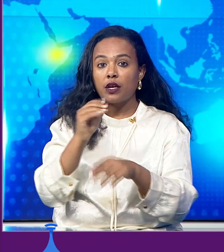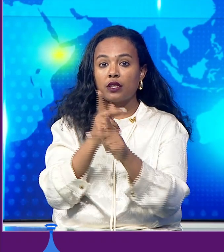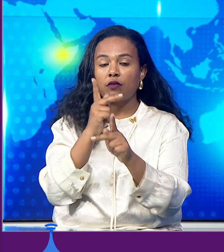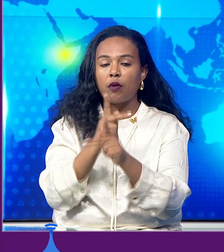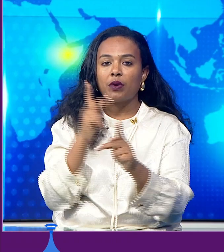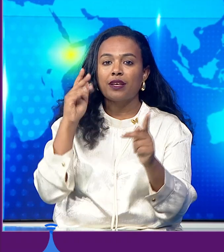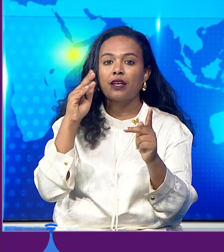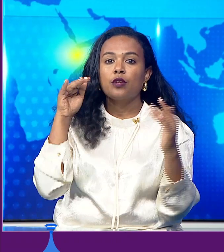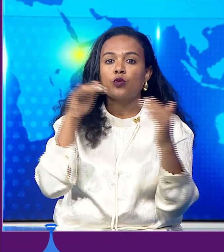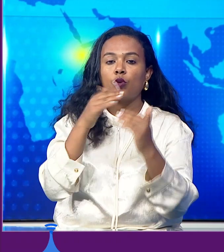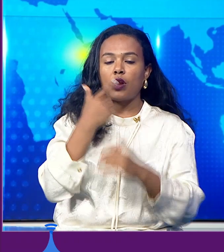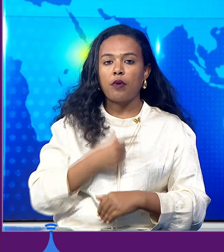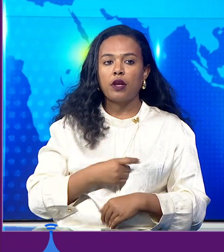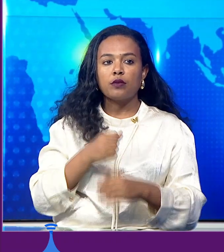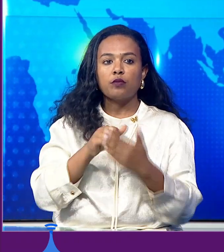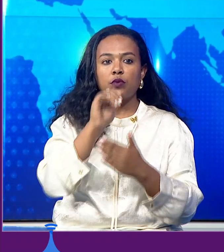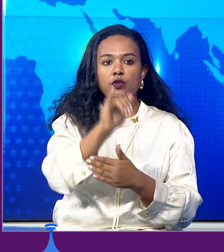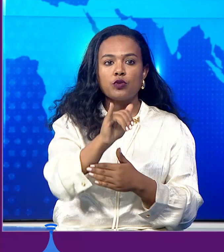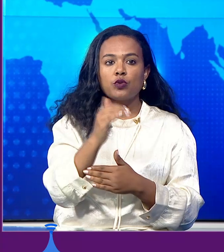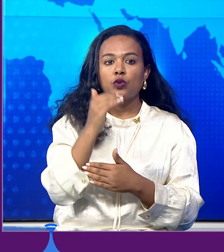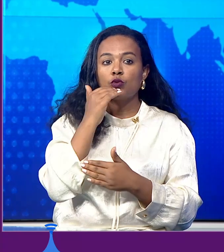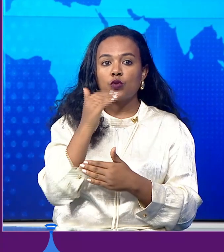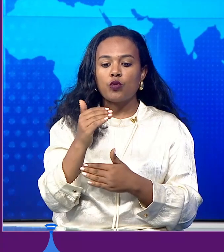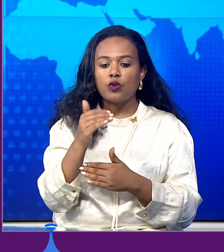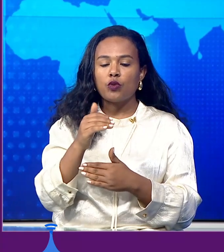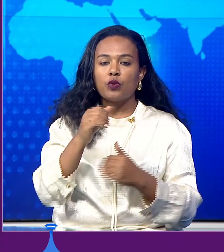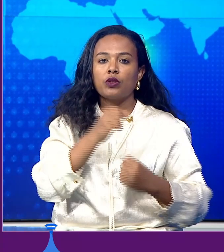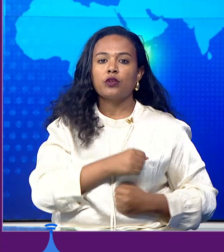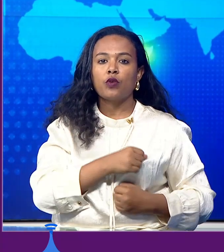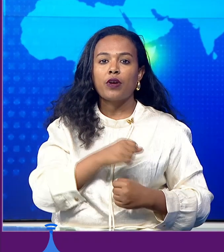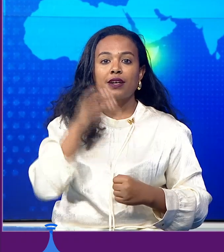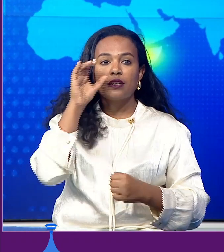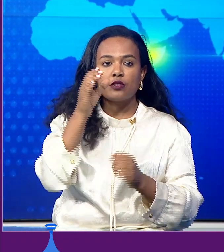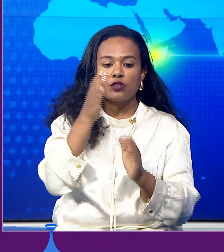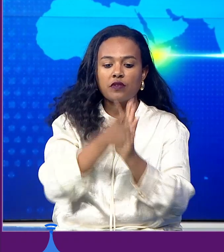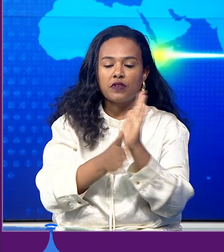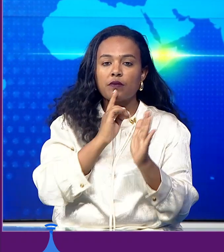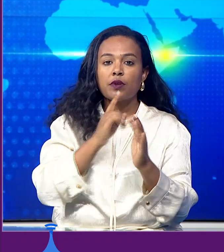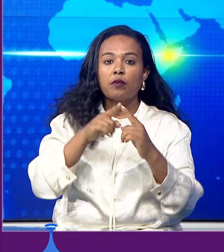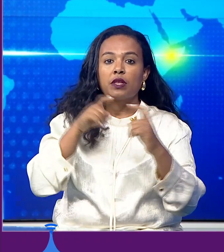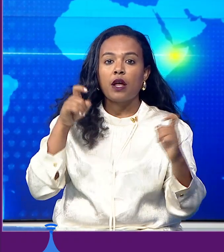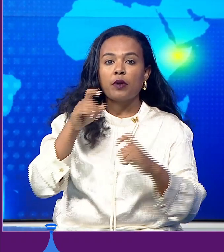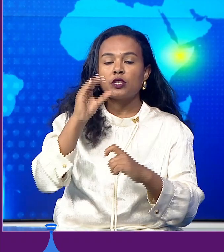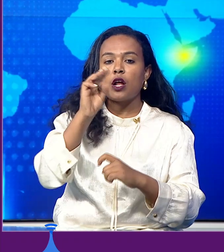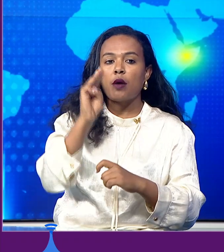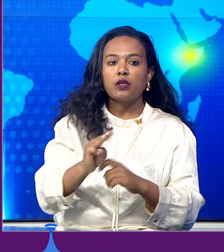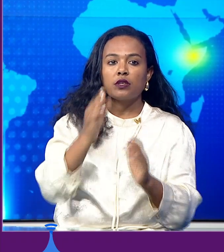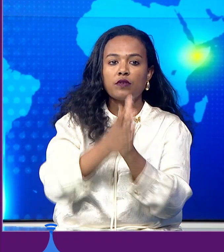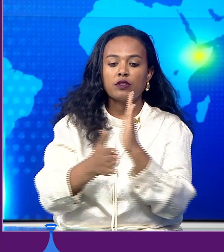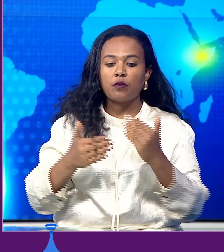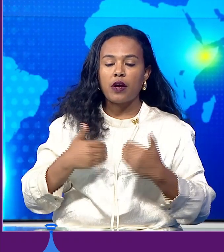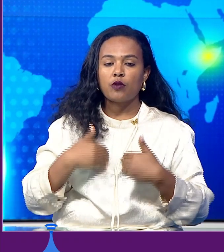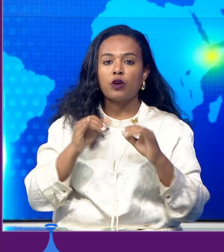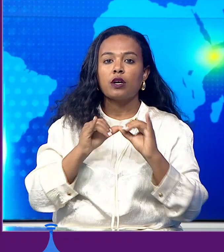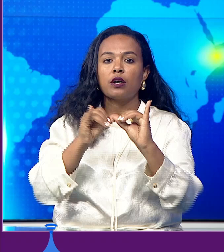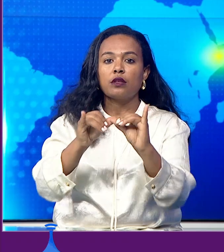የጦር አባላትም በዚሁ ግንባር ግሩም የሆነ ወታደራዊ ግዳጅ እየፈጸሙ ነው። በጠላታችን ሐማስ ላይ እየፈጸሙ ያለው ጥቃትም